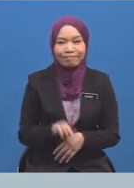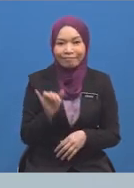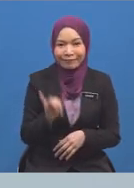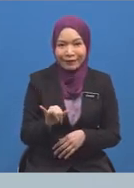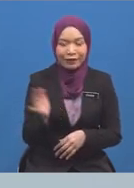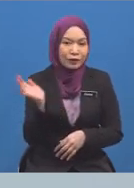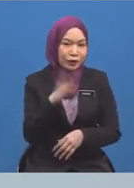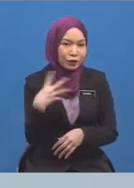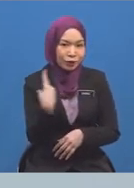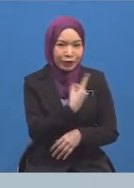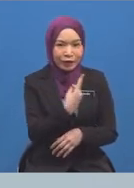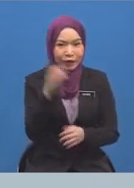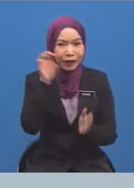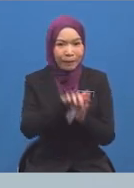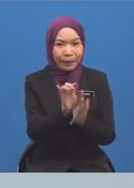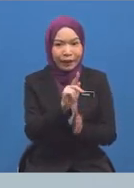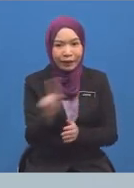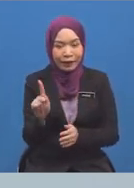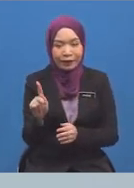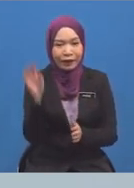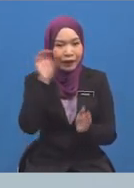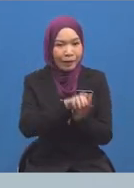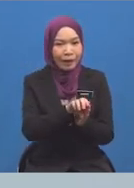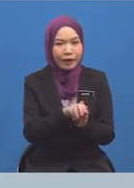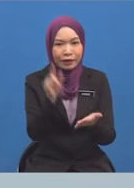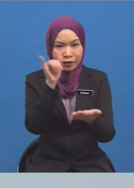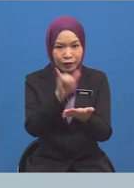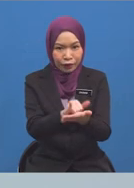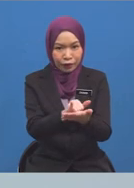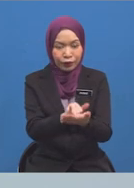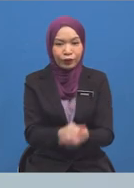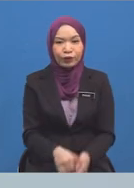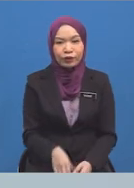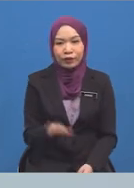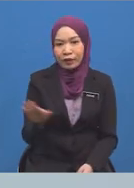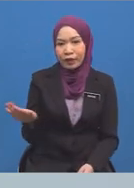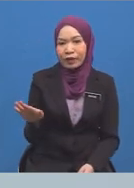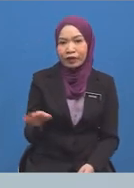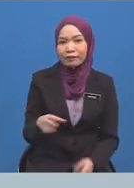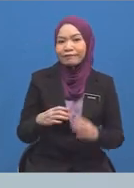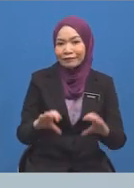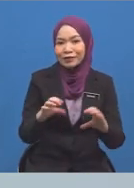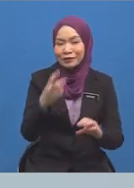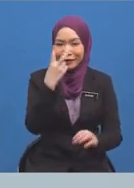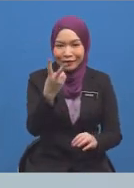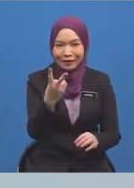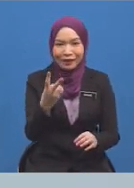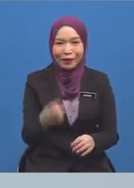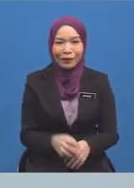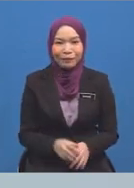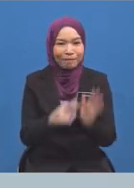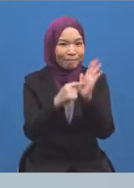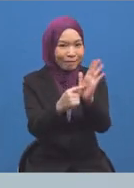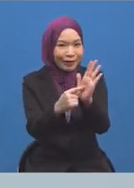Jung kita menggambarkan gambar rajah tersebut hadis melihat paparan ini ada satu